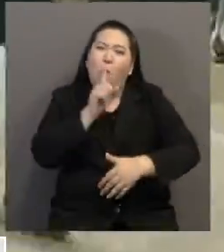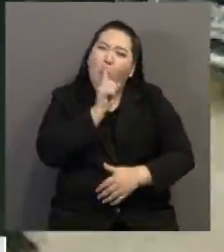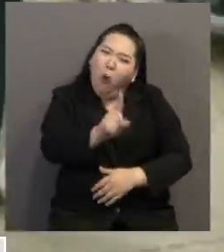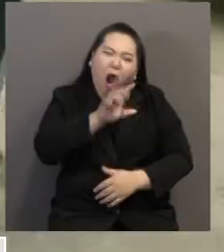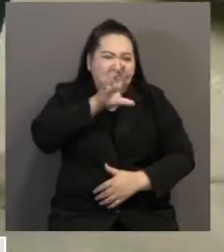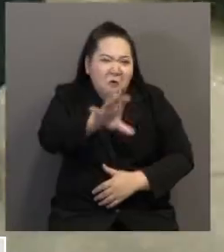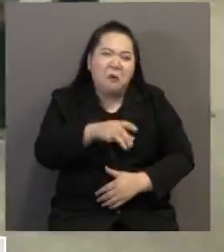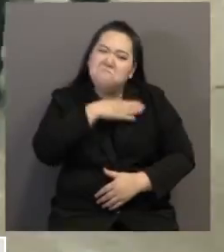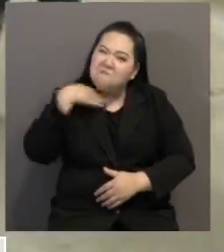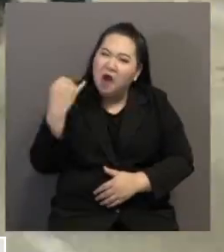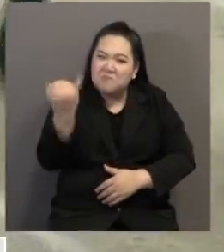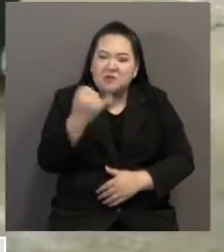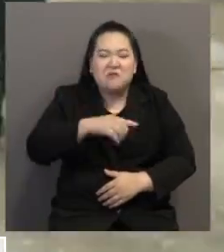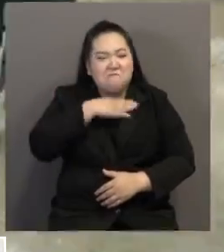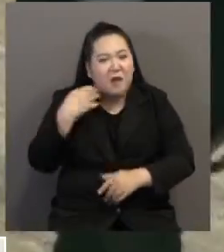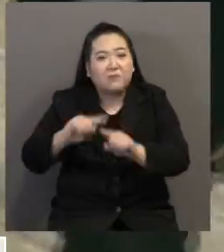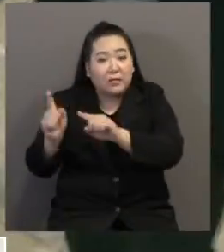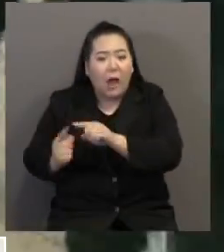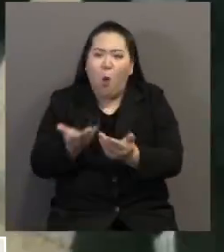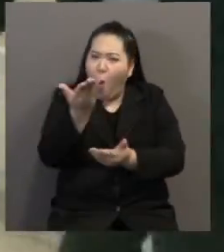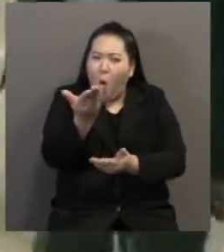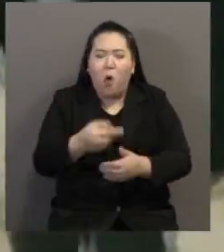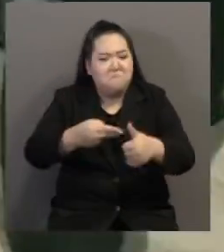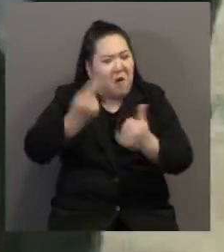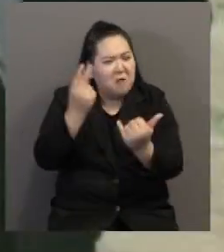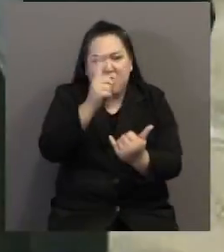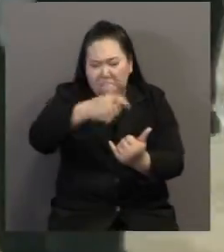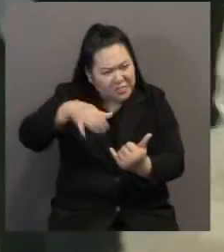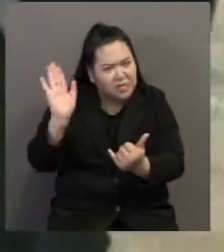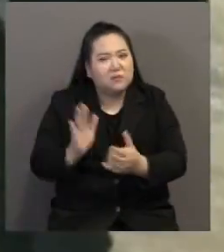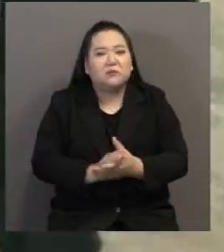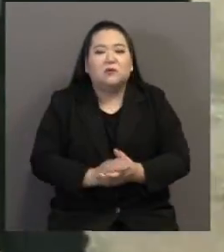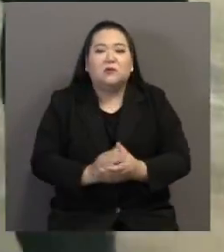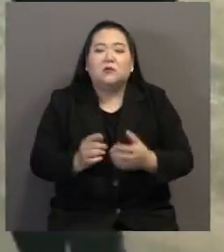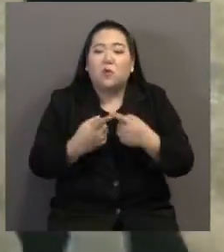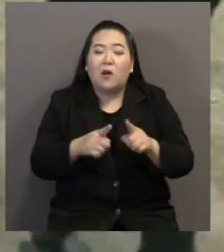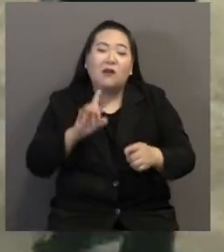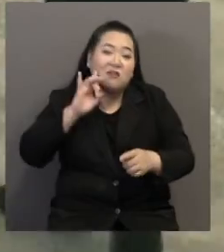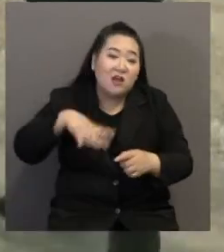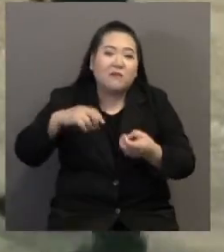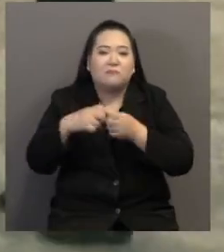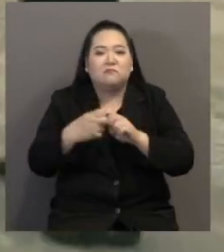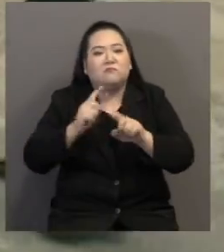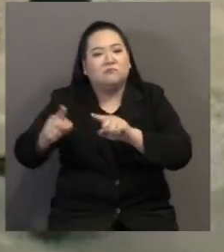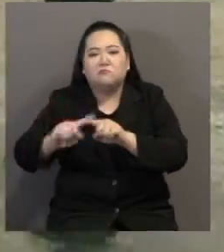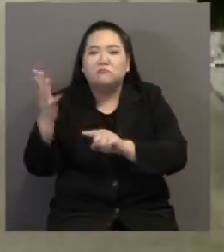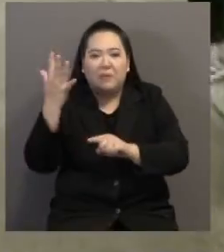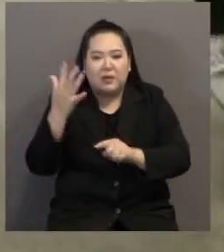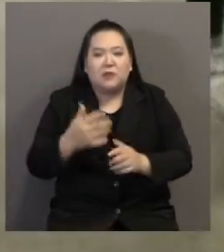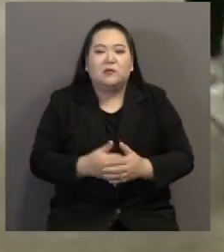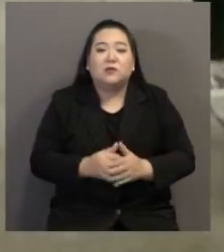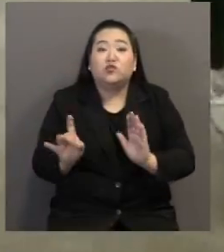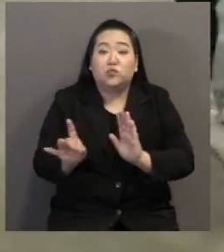อพร้อมกับสาปแช่งให้นำตัวผู้ต้องหาไปประหารชีวิตทั้งหมดแต่ว่าไม่ได้มีเหตุการณ์รุนแรงอะไรเกิดขึ้นสุดท้ายตำรว